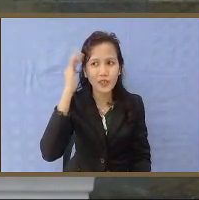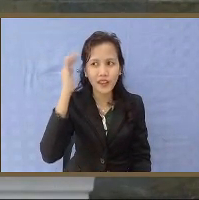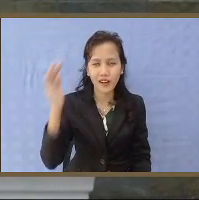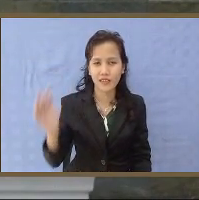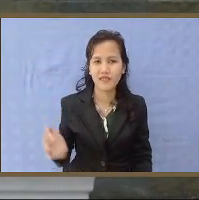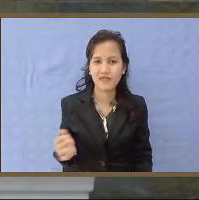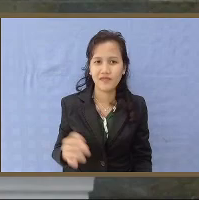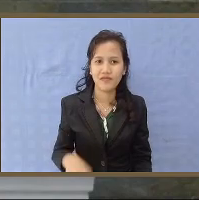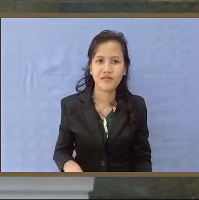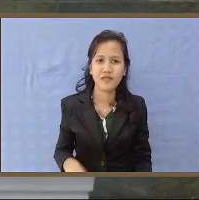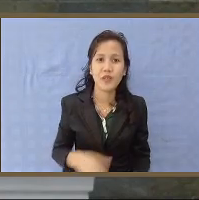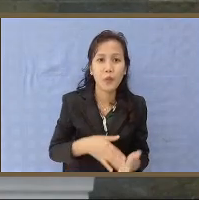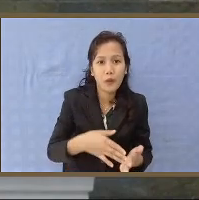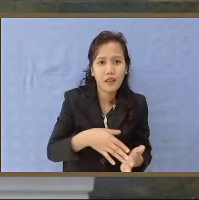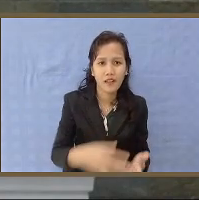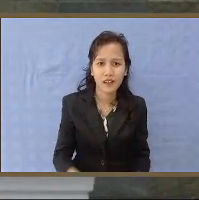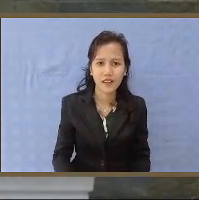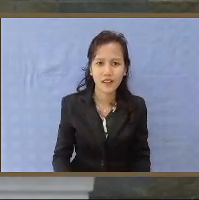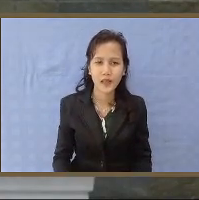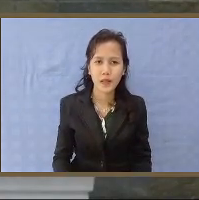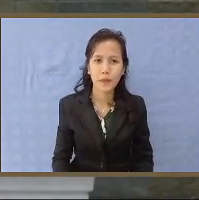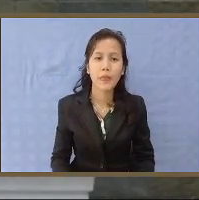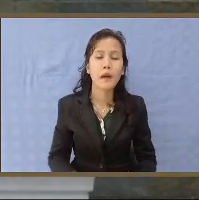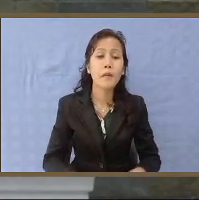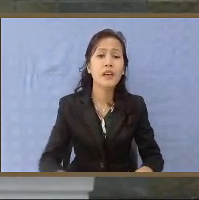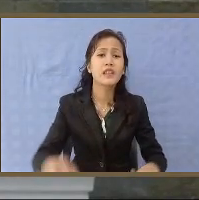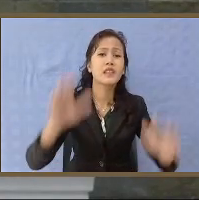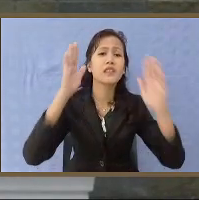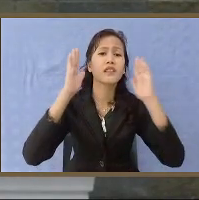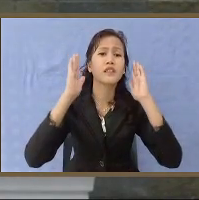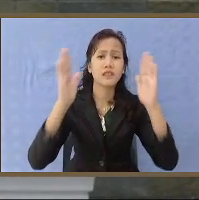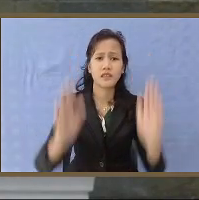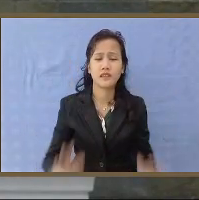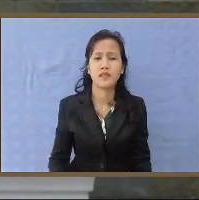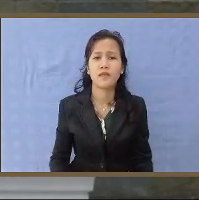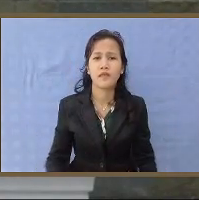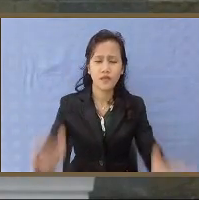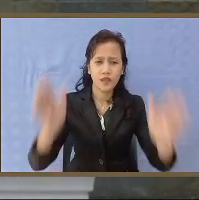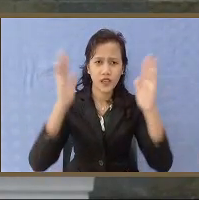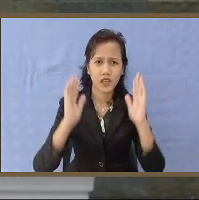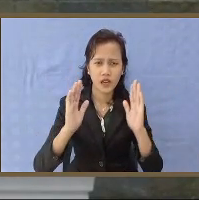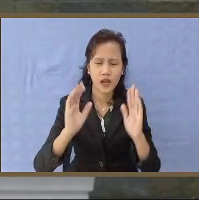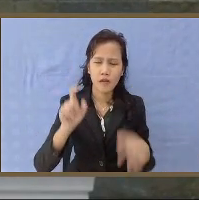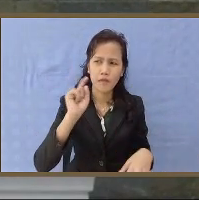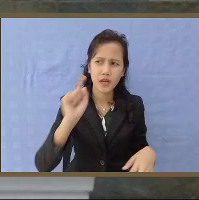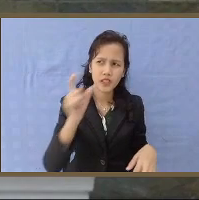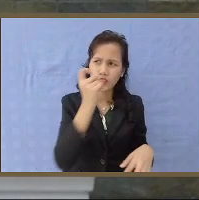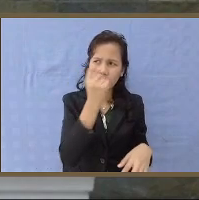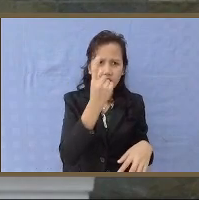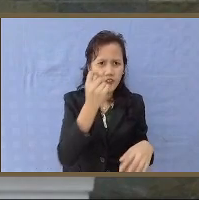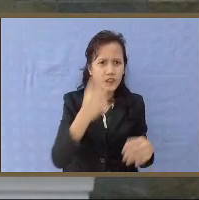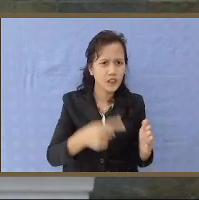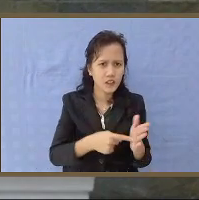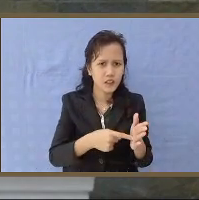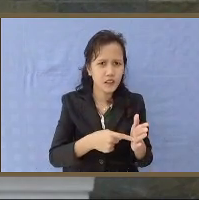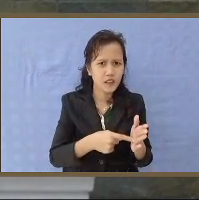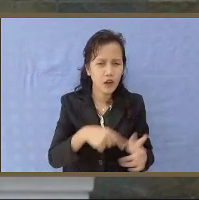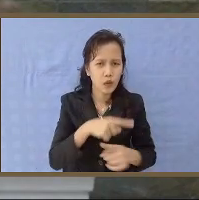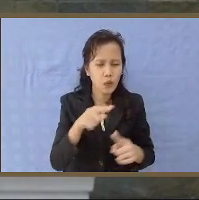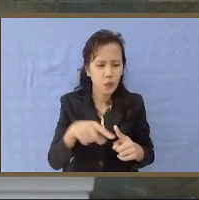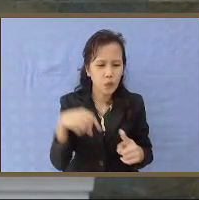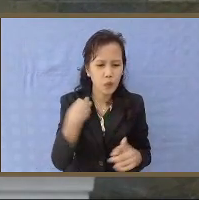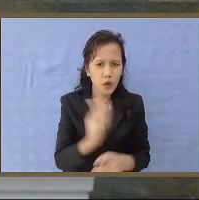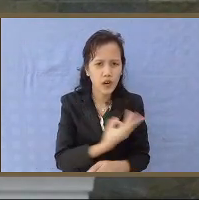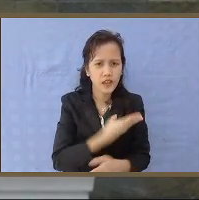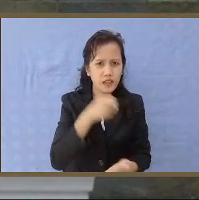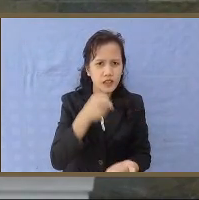Yeah. But listen, you have to consider this. Mga kapatid, kaya pag nag-spend tayo ng